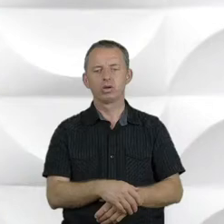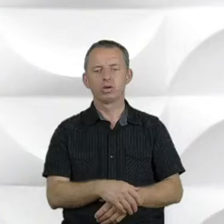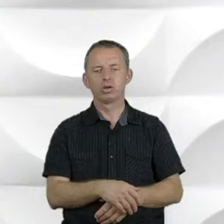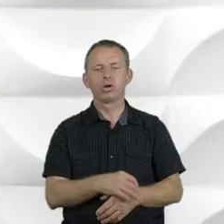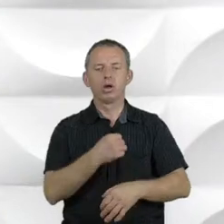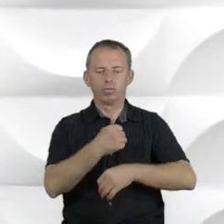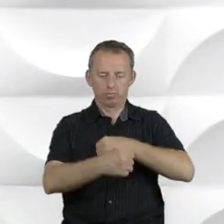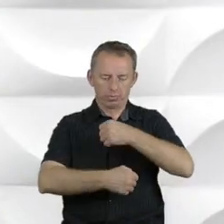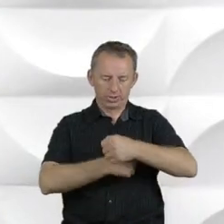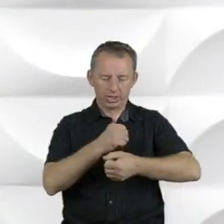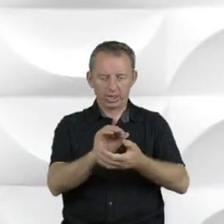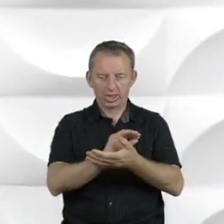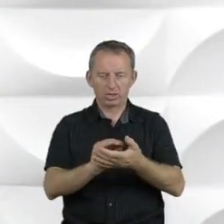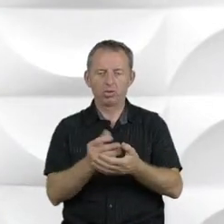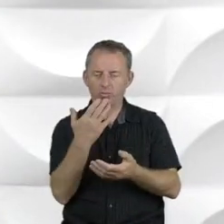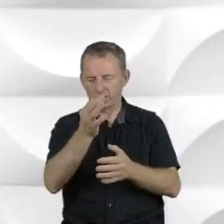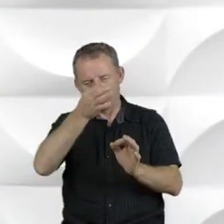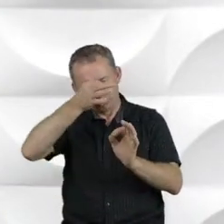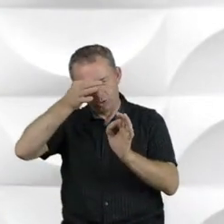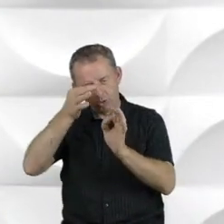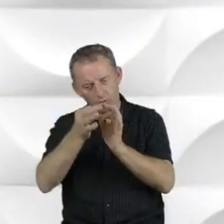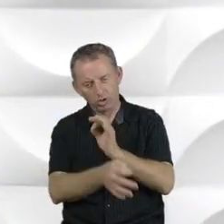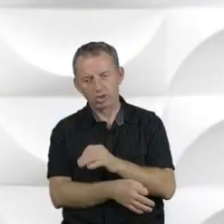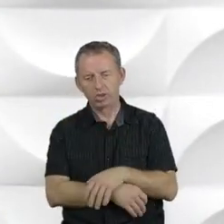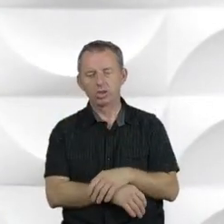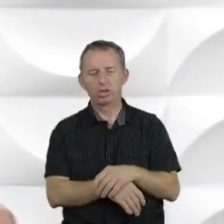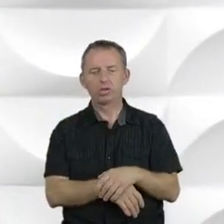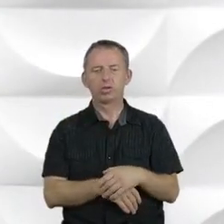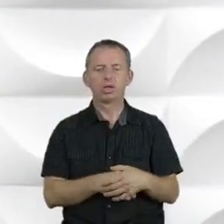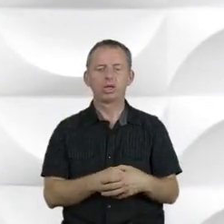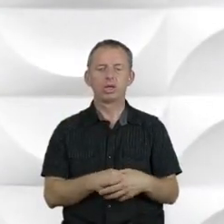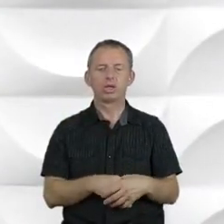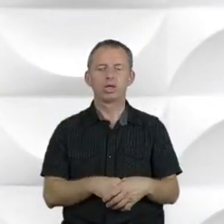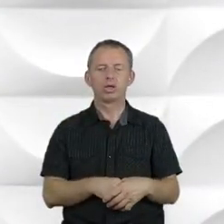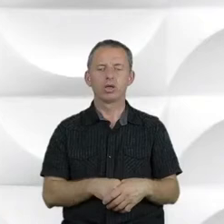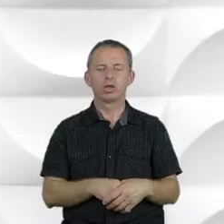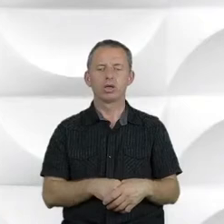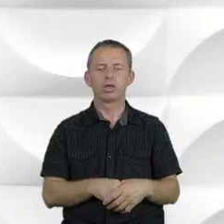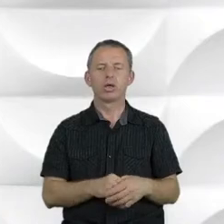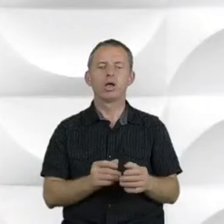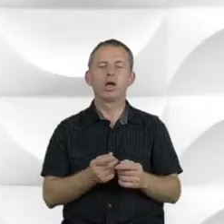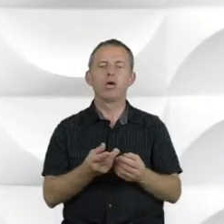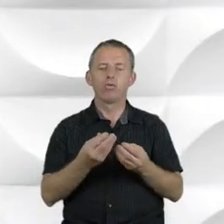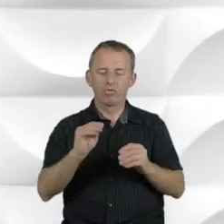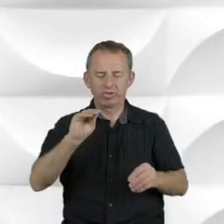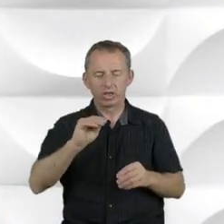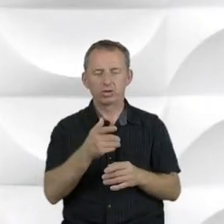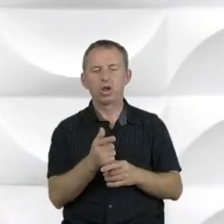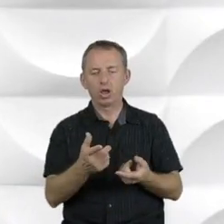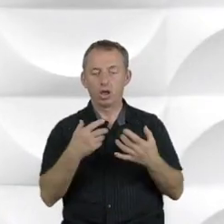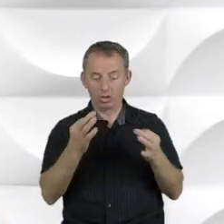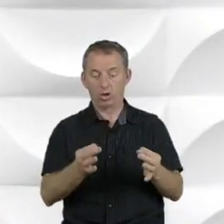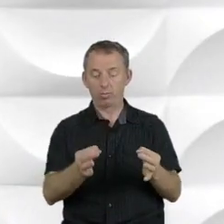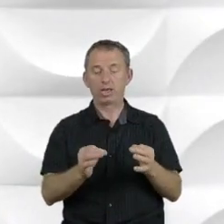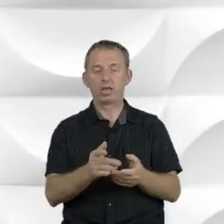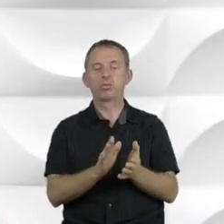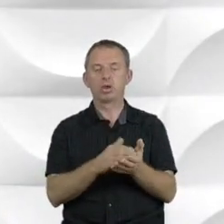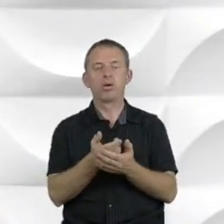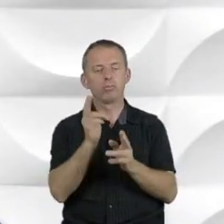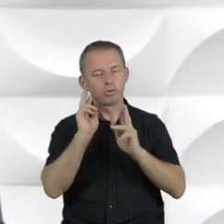pracą bardzo solidną, bardzo dokładną. Większość przekładów obecnie